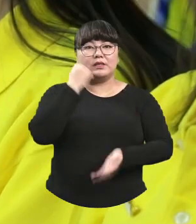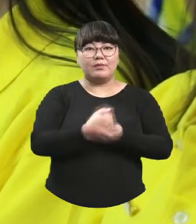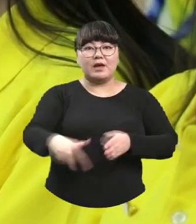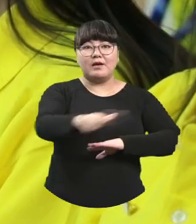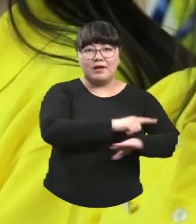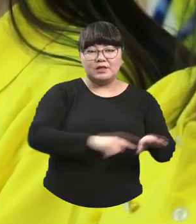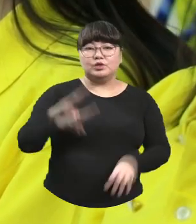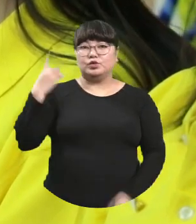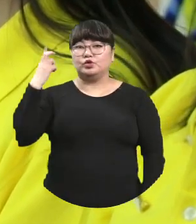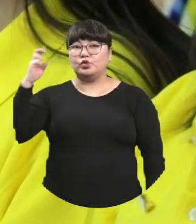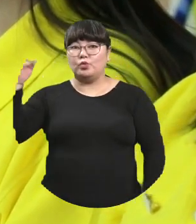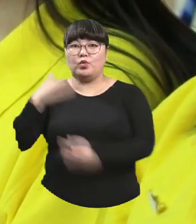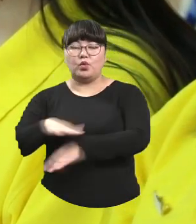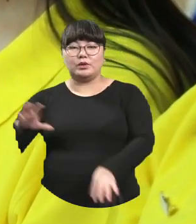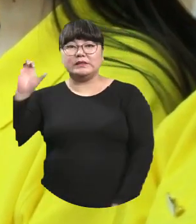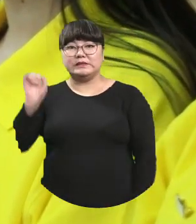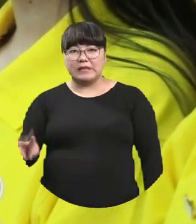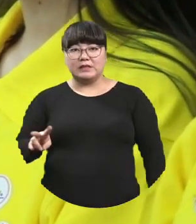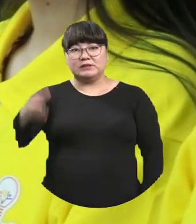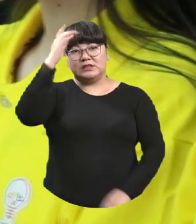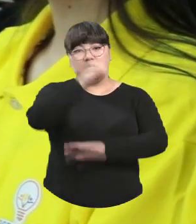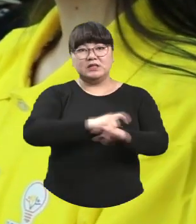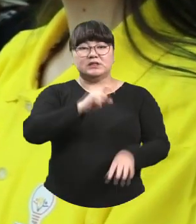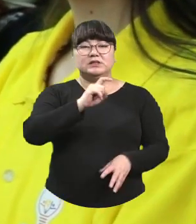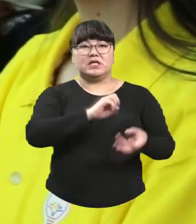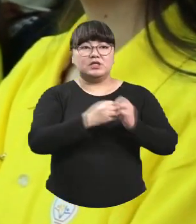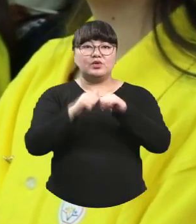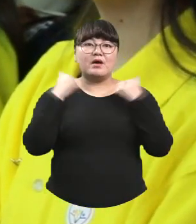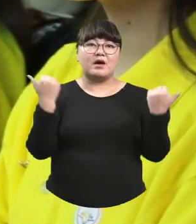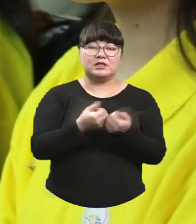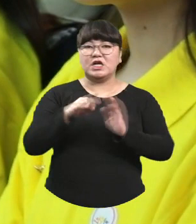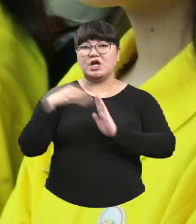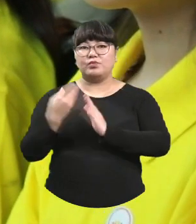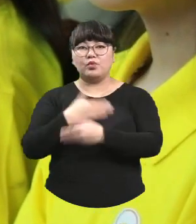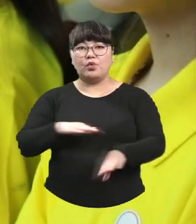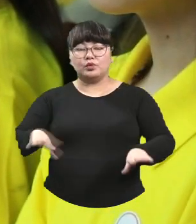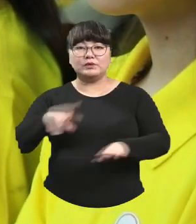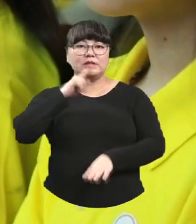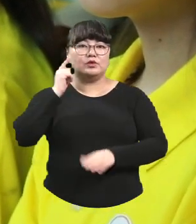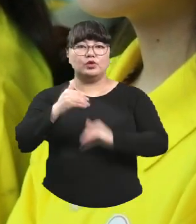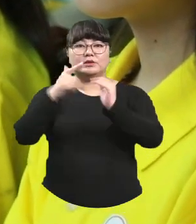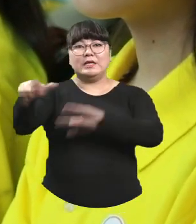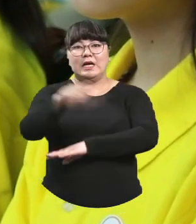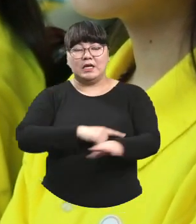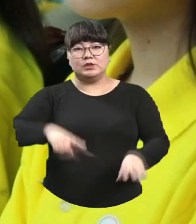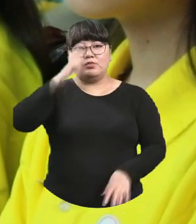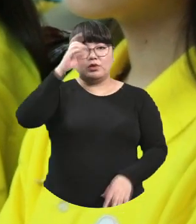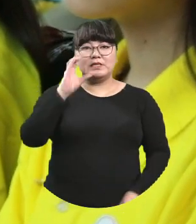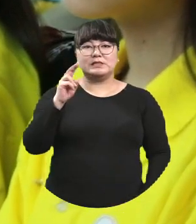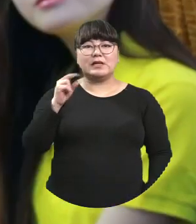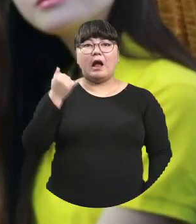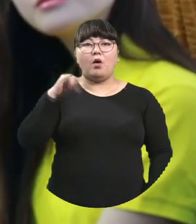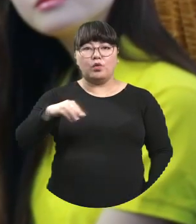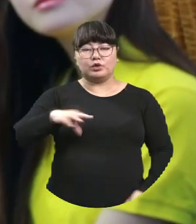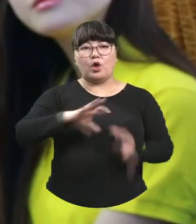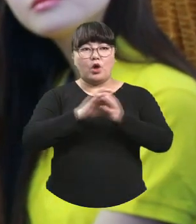хурлын тамгын газар нэгц үндэсний байгууллагын хүүхдийн сан засгийн газрын хэрэгжүүлэгч агентлаг гэр бүл хүүхэд залуучуудын хөгжлийн газар Монголын